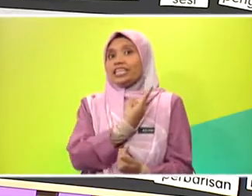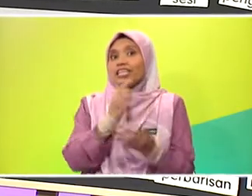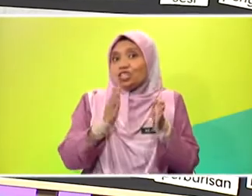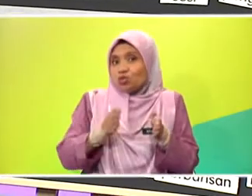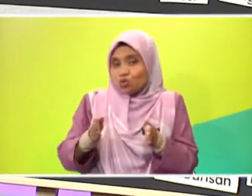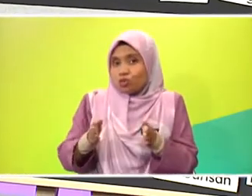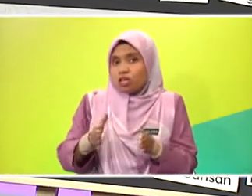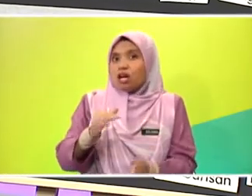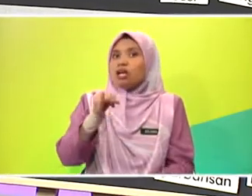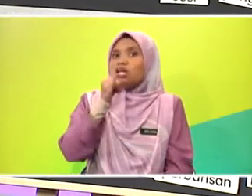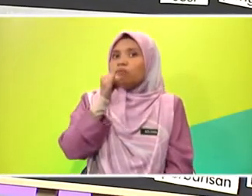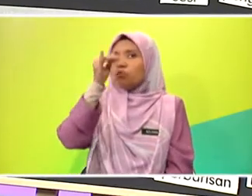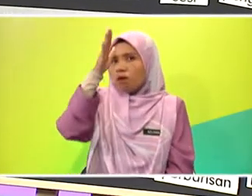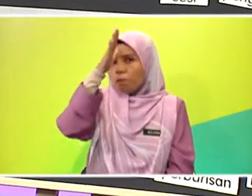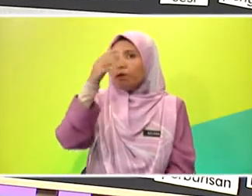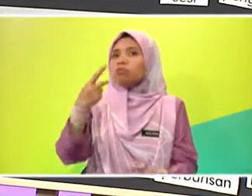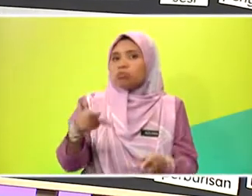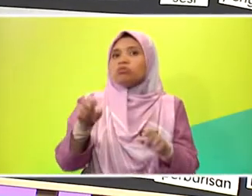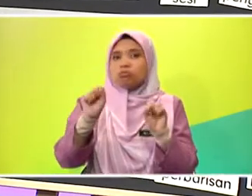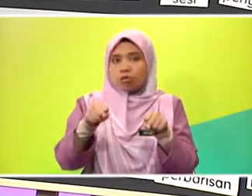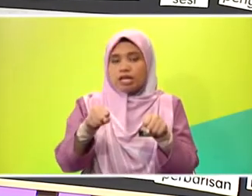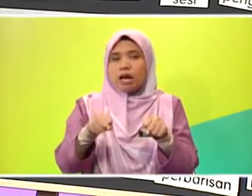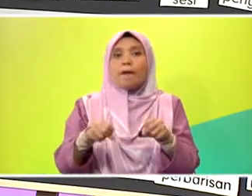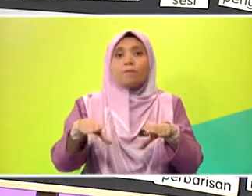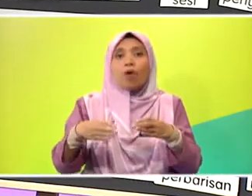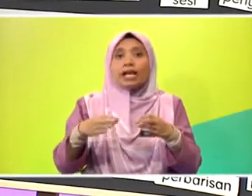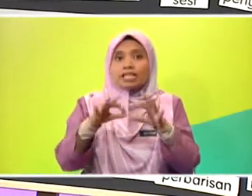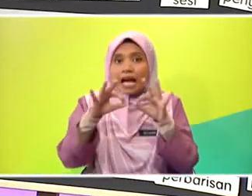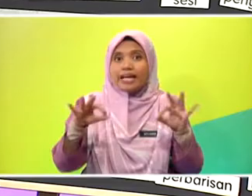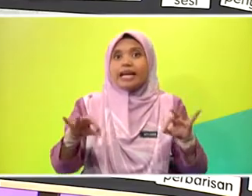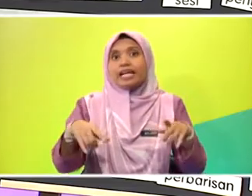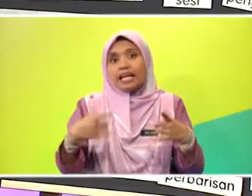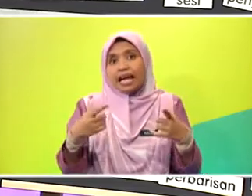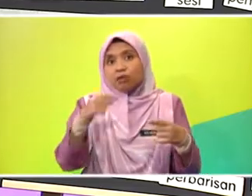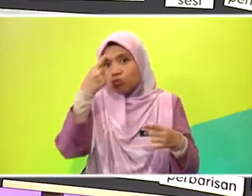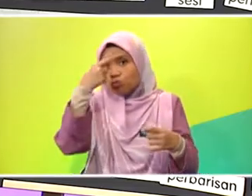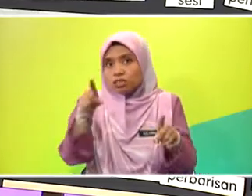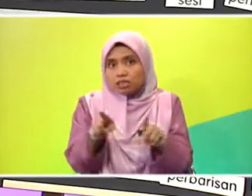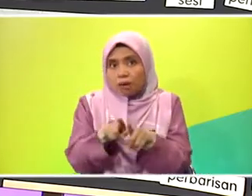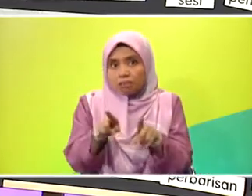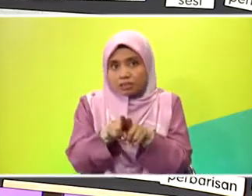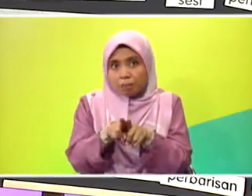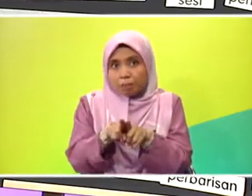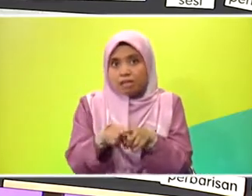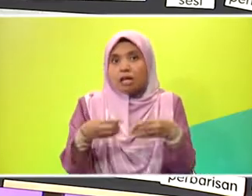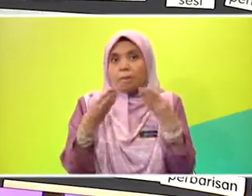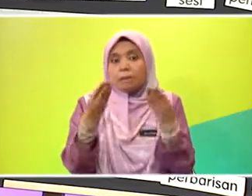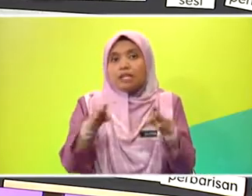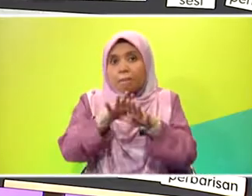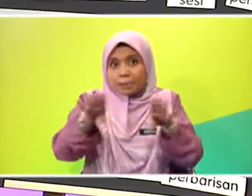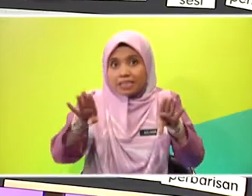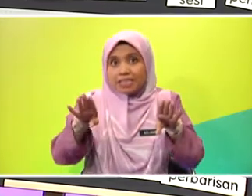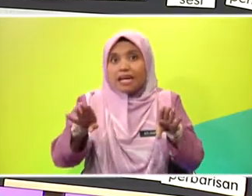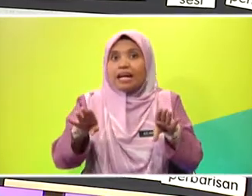Bapak Boleh juga mencipta ayat-ayat lain kan juga cek Goblok sama-sama memberi pendedahan dalam